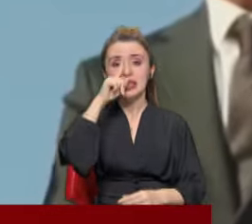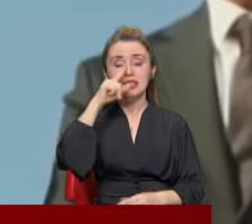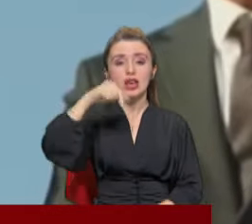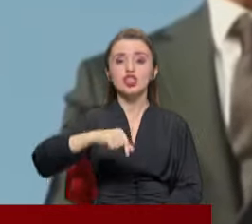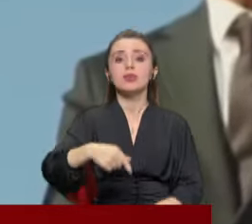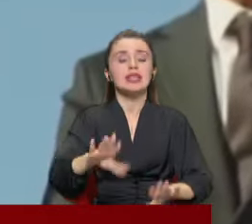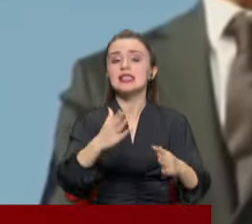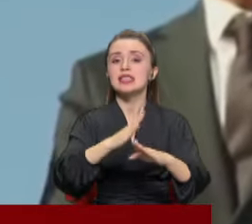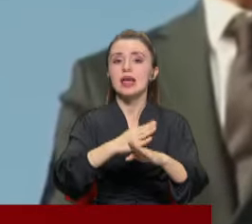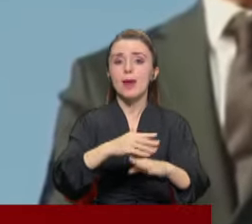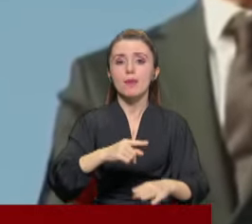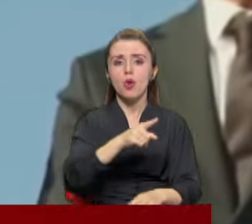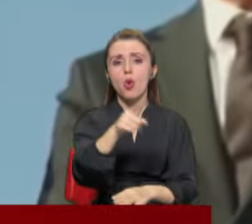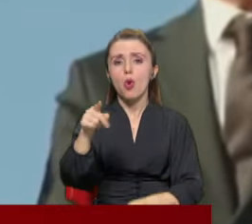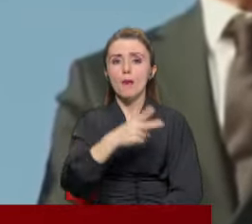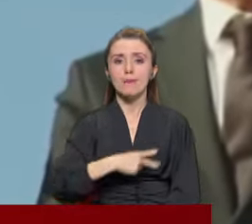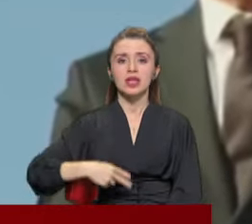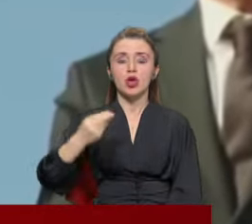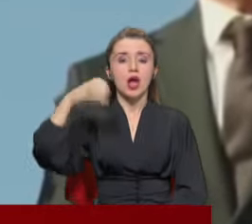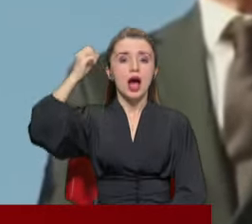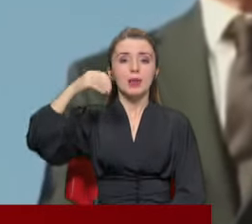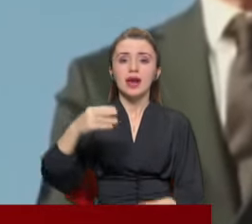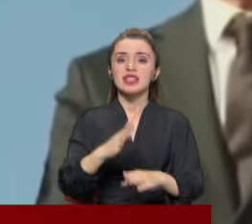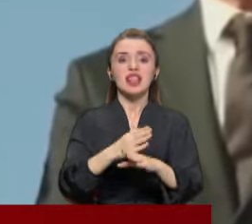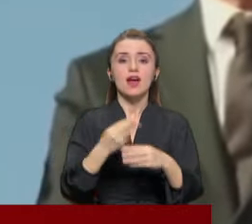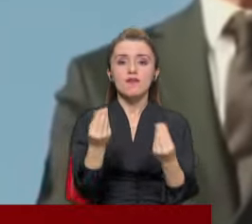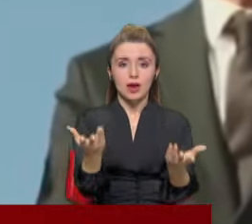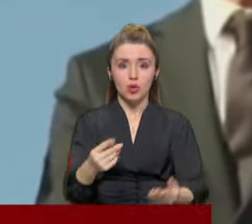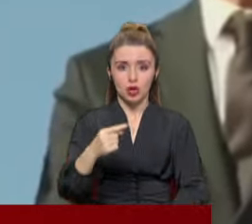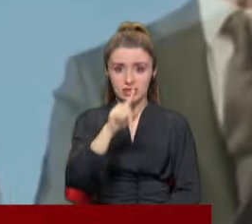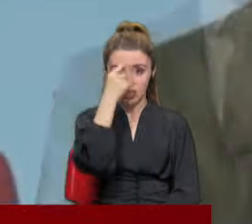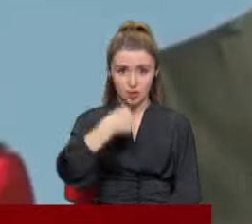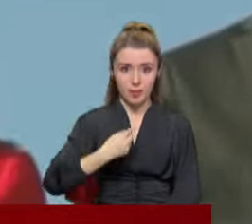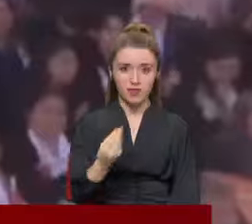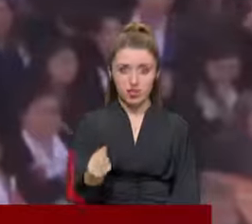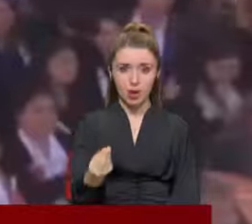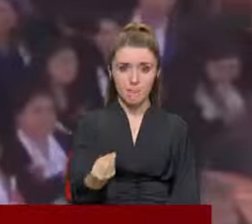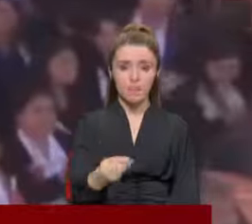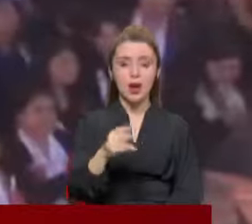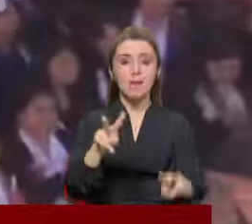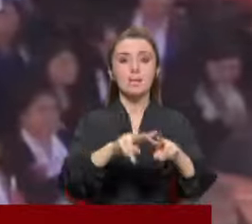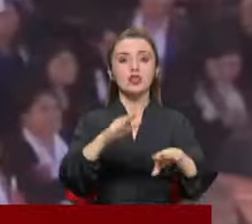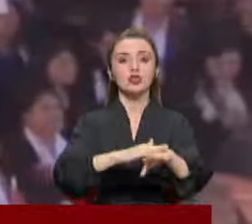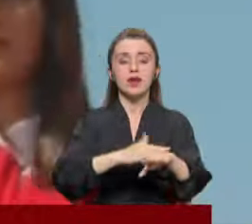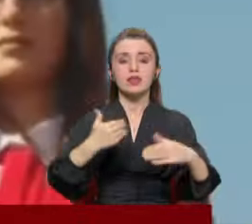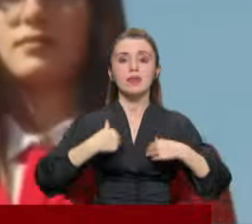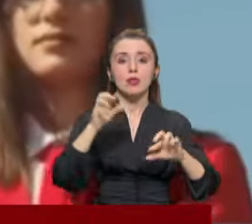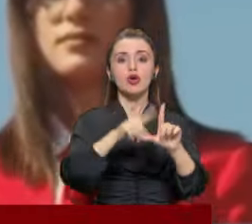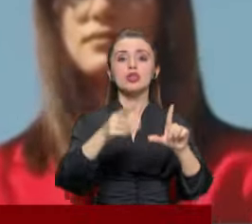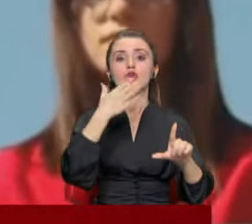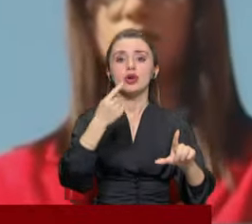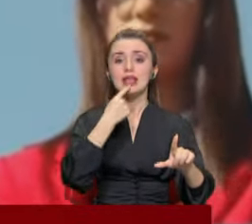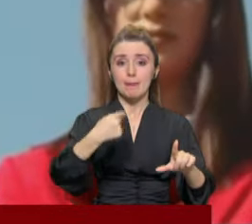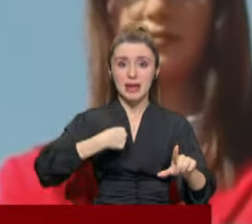değil? Bir sürü belediye var AK Partili, niye vermiyorlar? Sadece ben mi vereceğim? Mansur Yavaş'ın projesi yok deyip